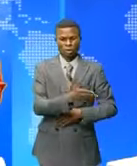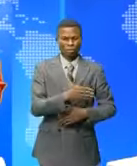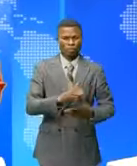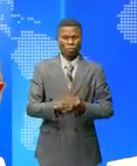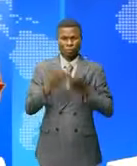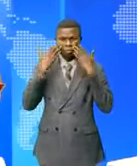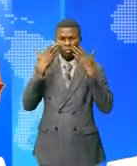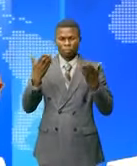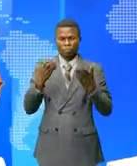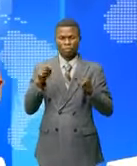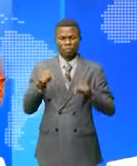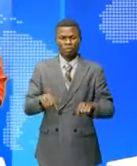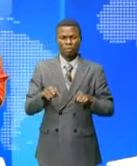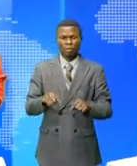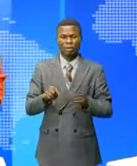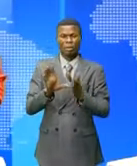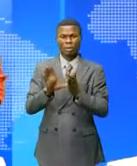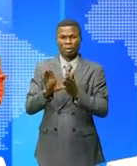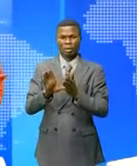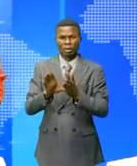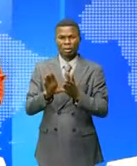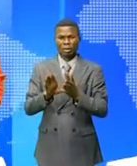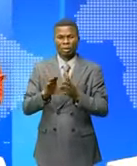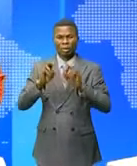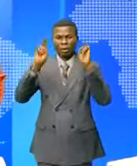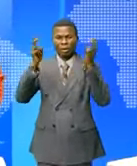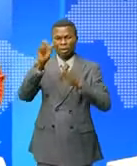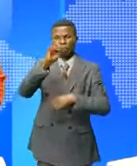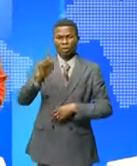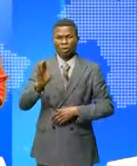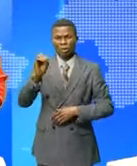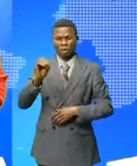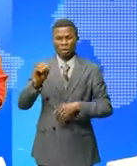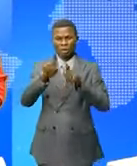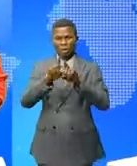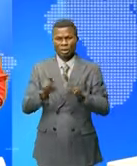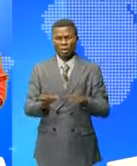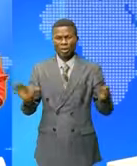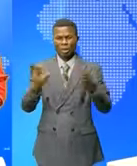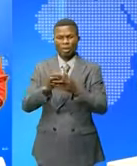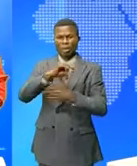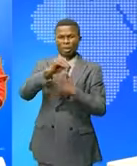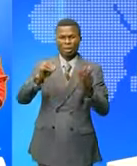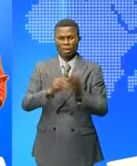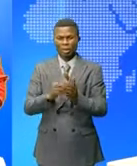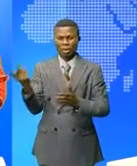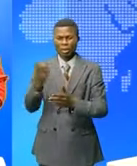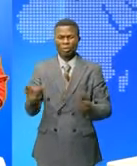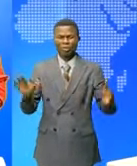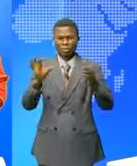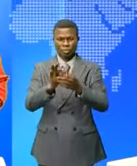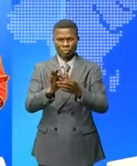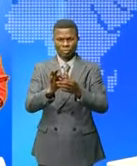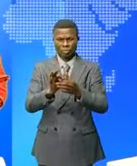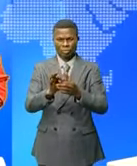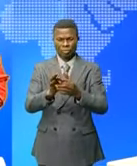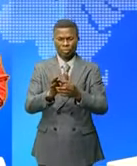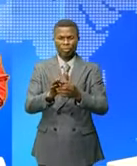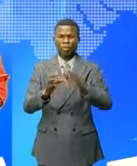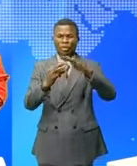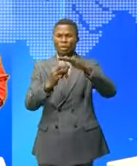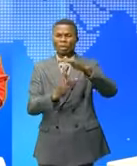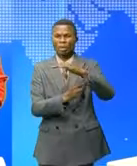Voilà, revenons à cet élément. La ville de Zongo et celle de Bangui en Centrafrique sont désormais unies par les jumelages